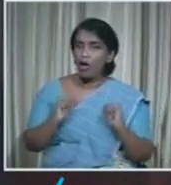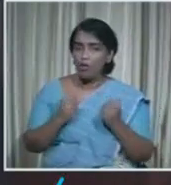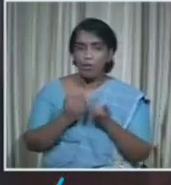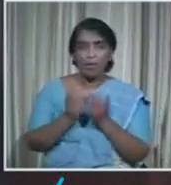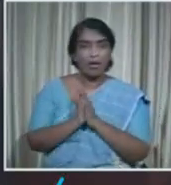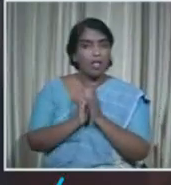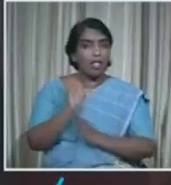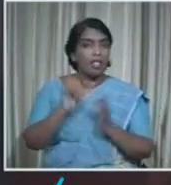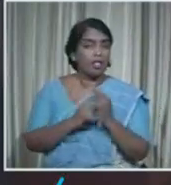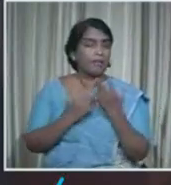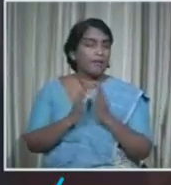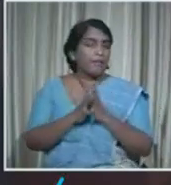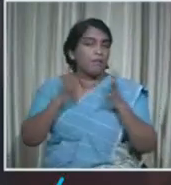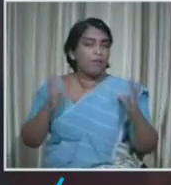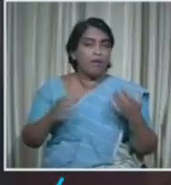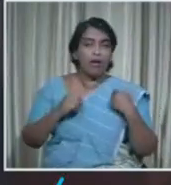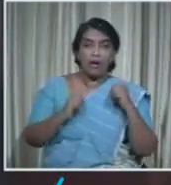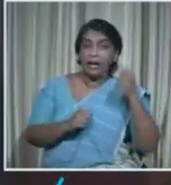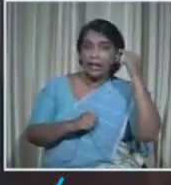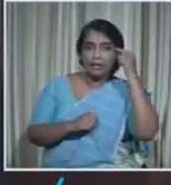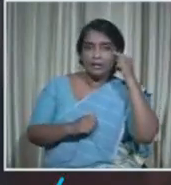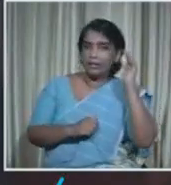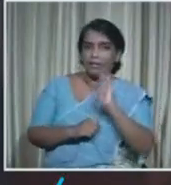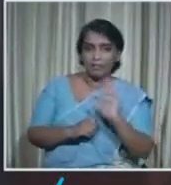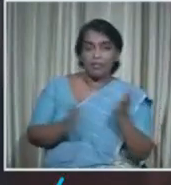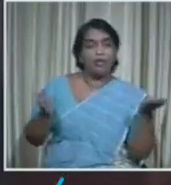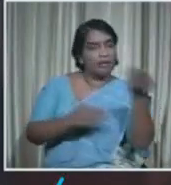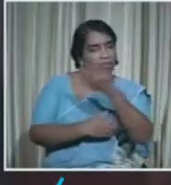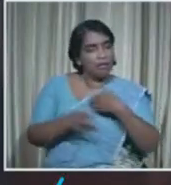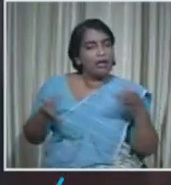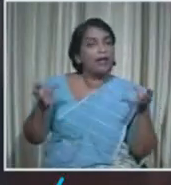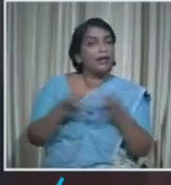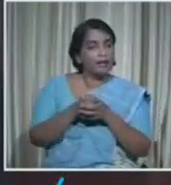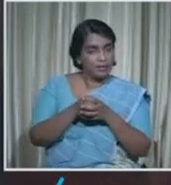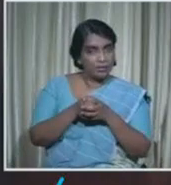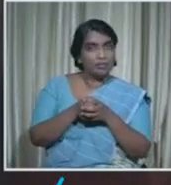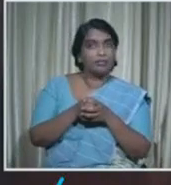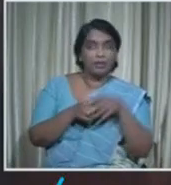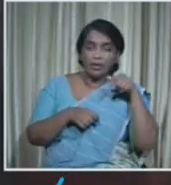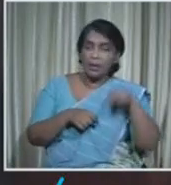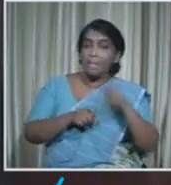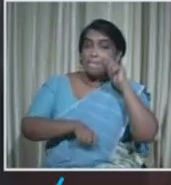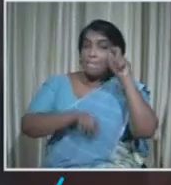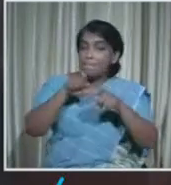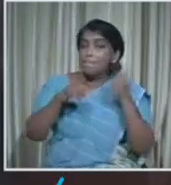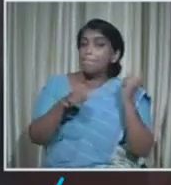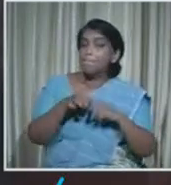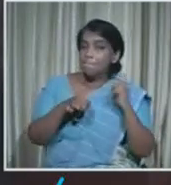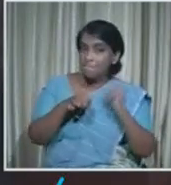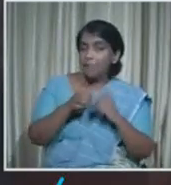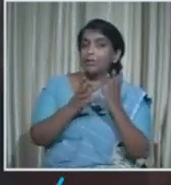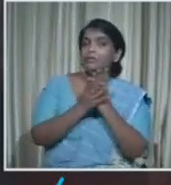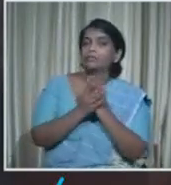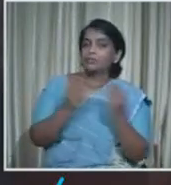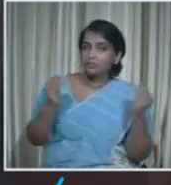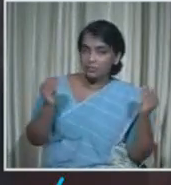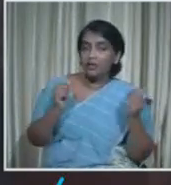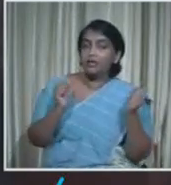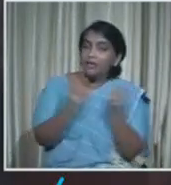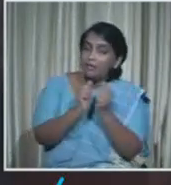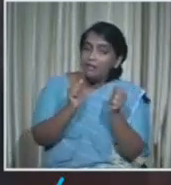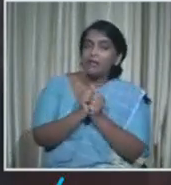දූර කොහොමද වැඩි කරගන්නේ කියන එක හිතන්න එපා අපි සියලු දෙනා එකතු වෙලා මේ ජනතාවගේ ප්‍රශ්නේ විසඳන්න යම්